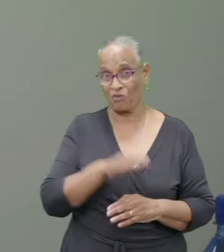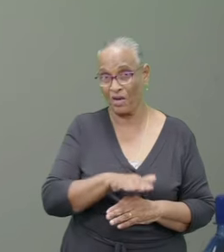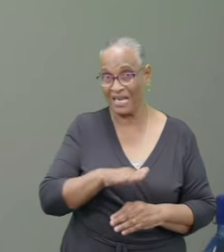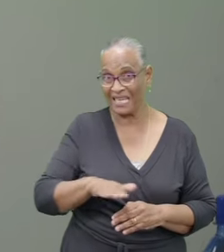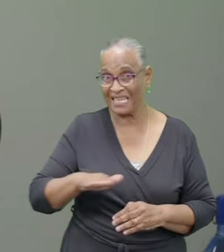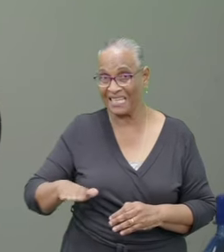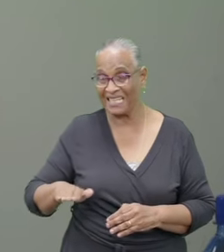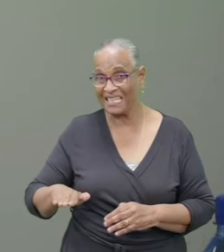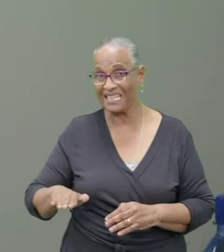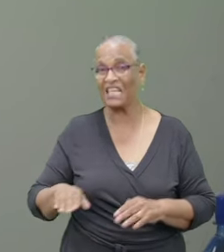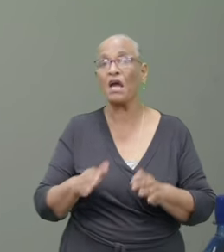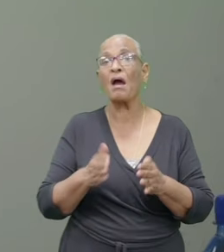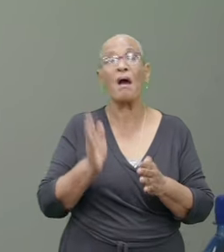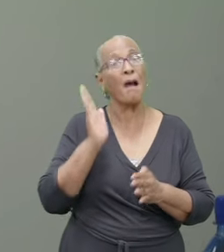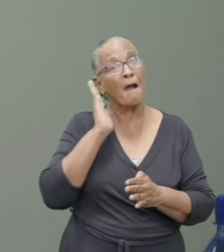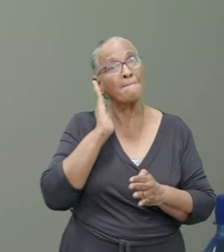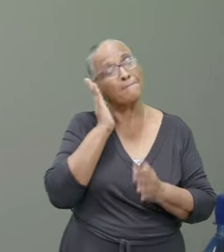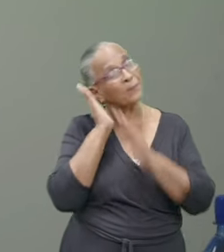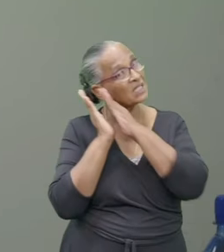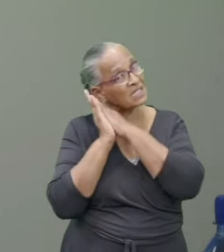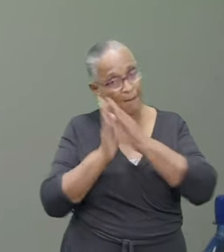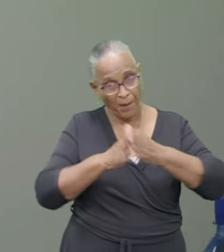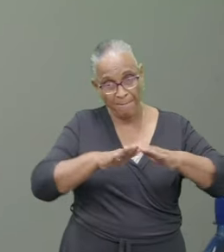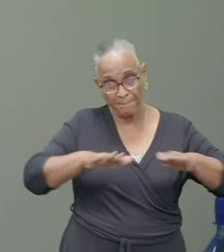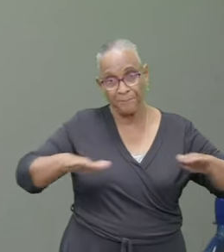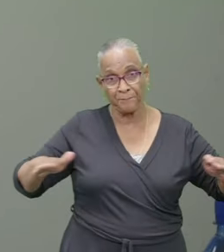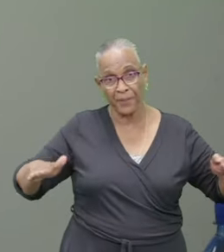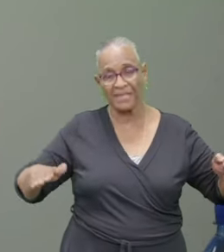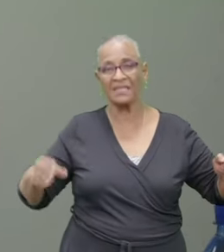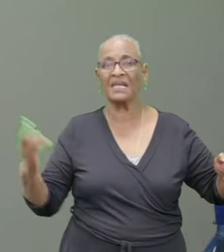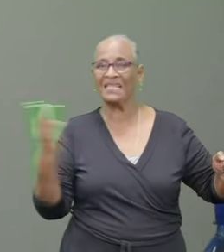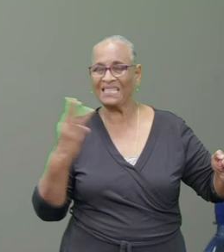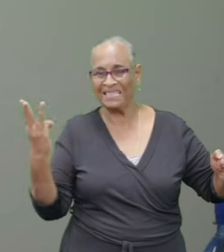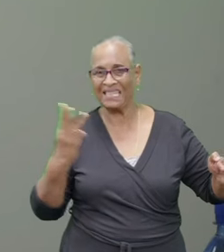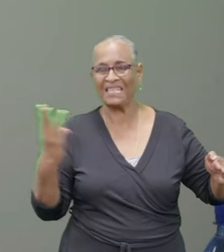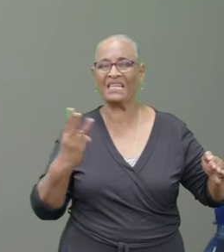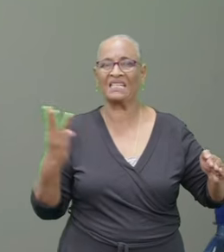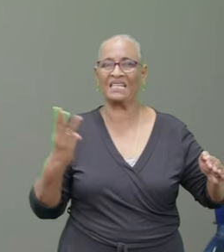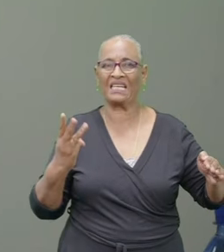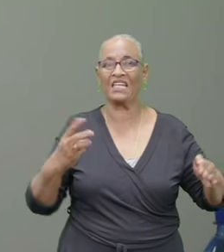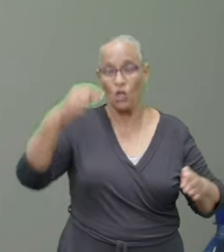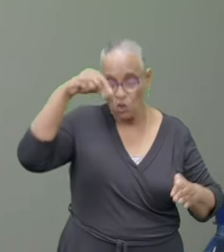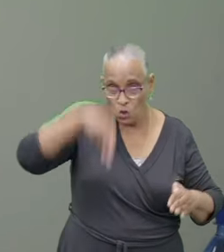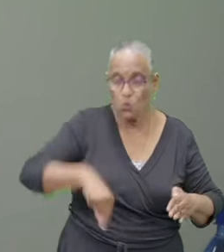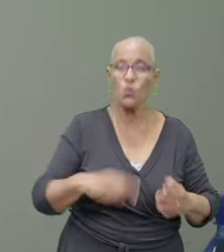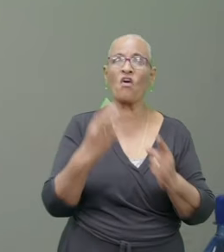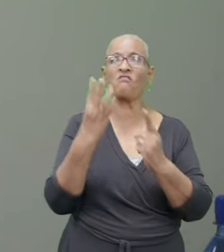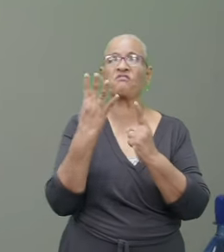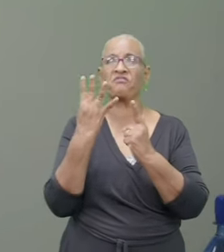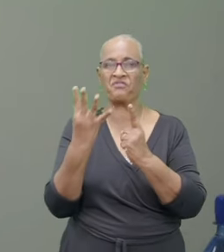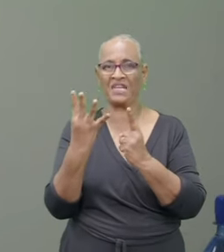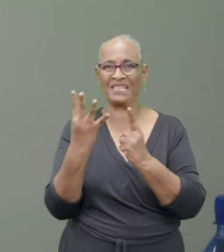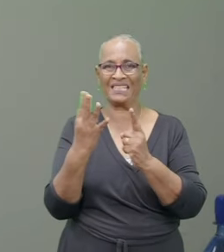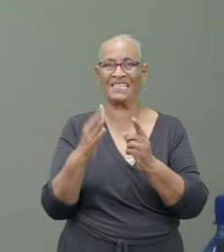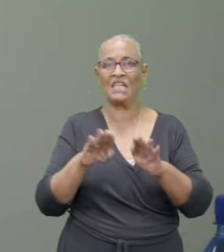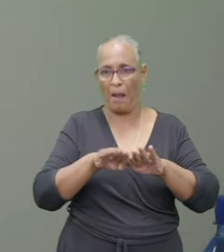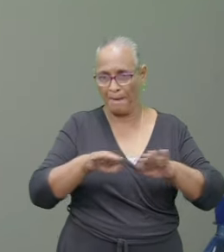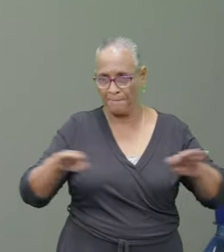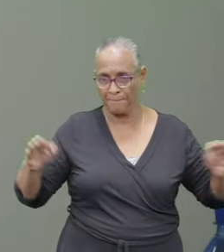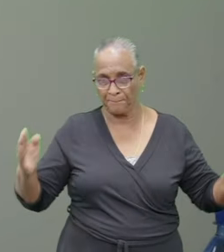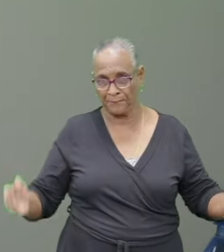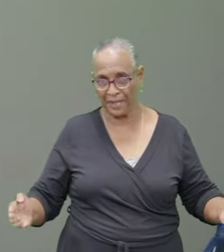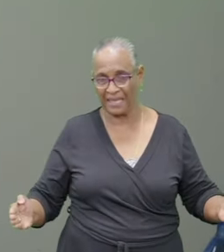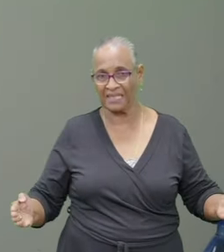een bedcapaciteit van 33. En we zitten dus vandaag op 14. 14 bedden, verdeeld